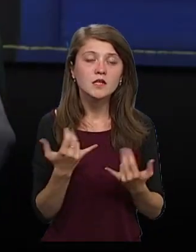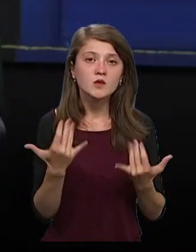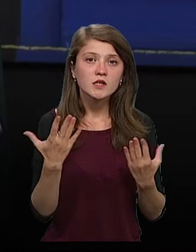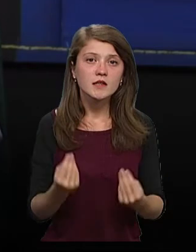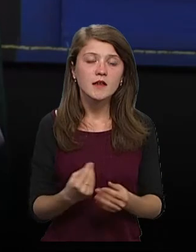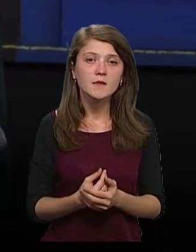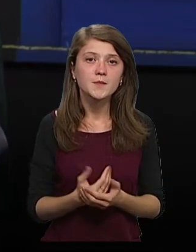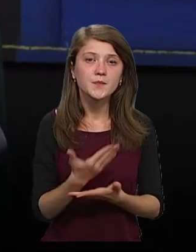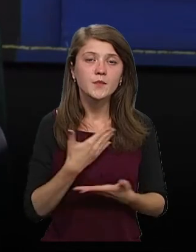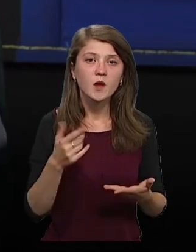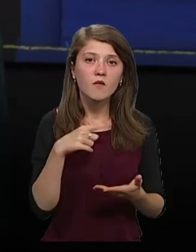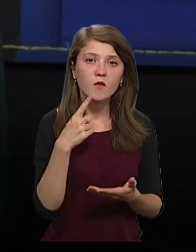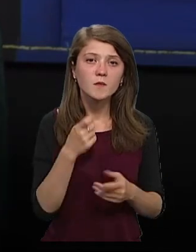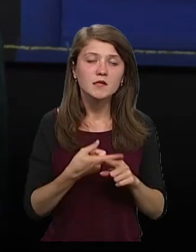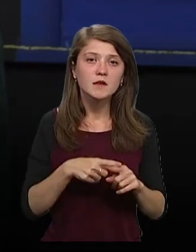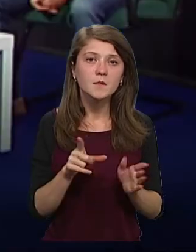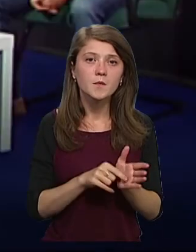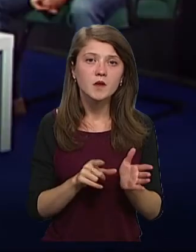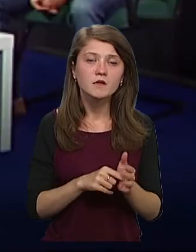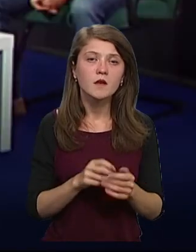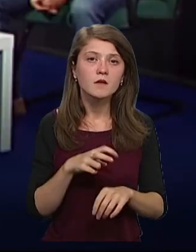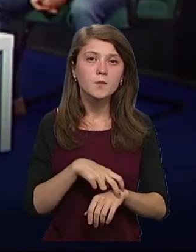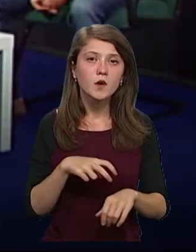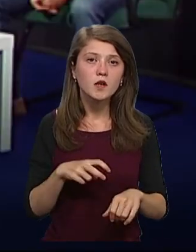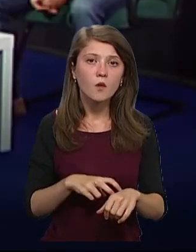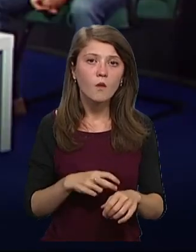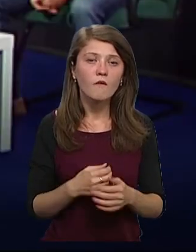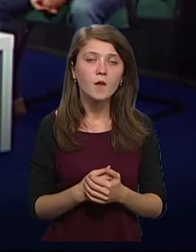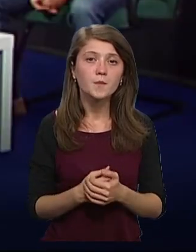день ми говоримо за ці ж пенсійне, там, податкова,